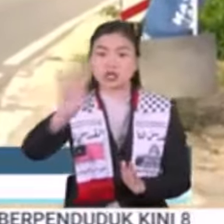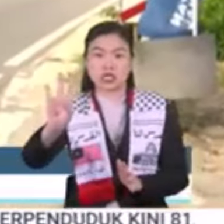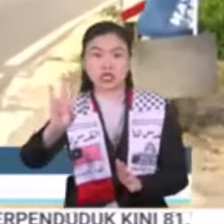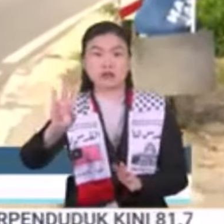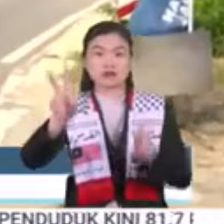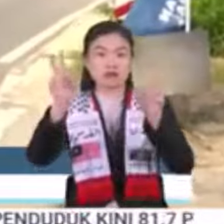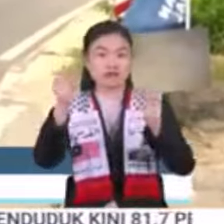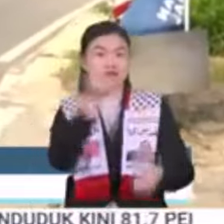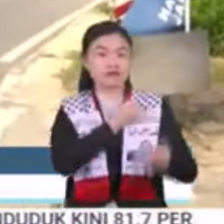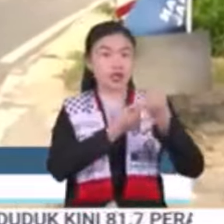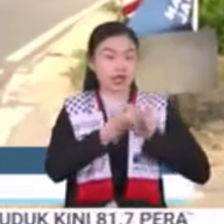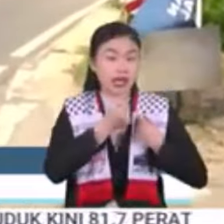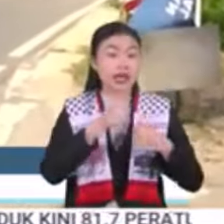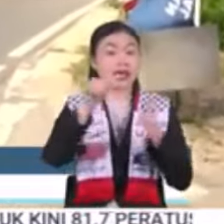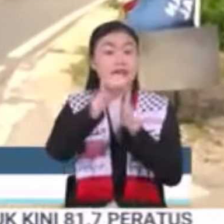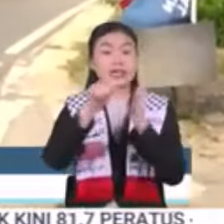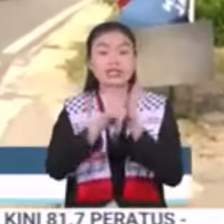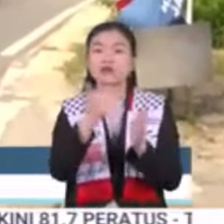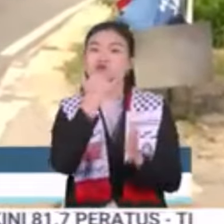dan Akta Kesalahan Pilihan Raya